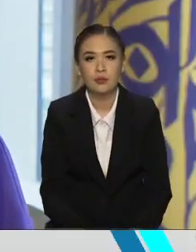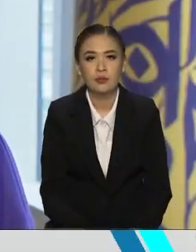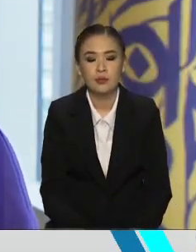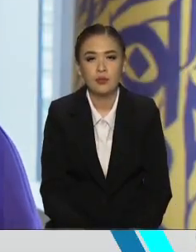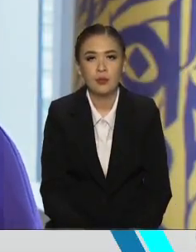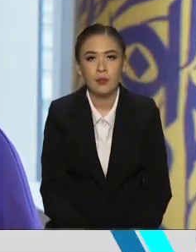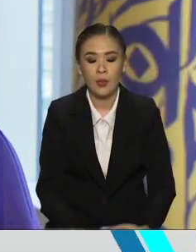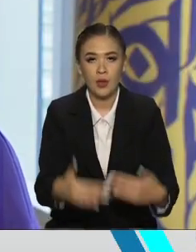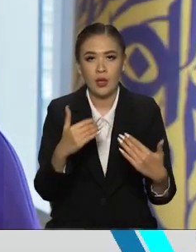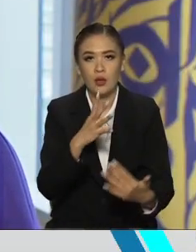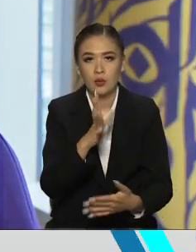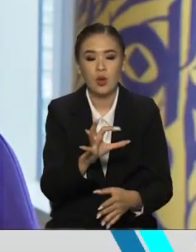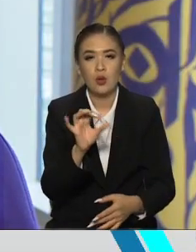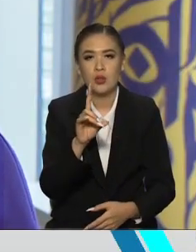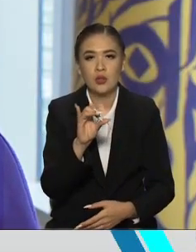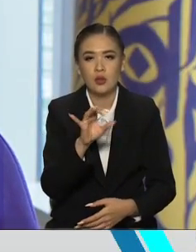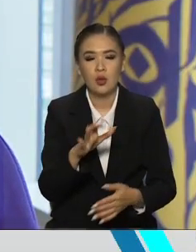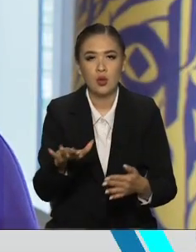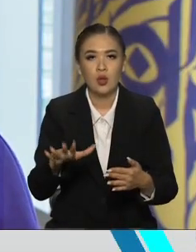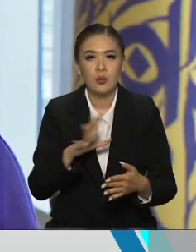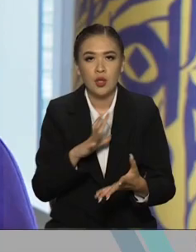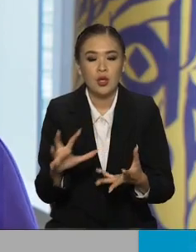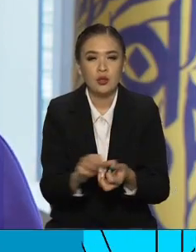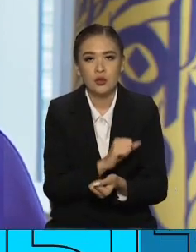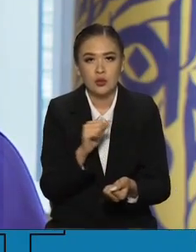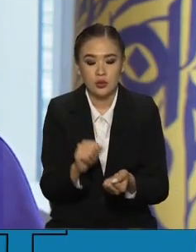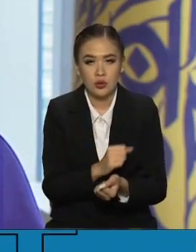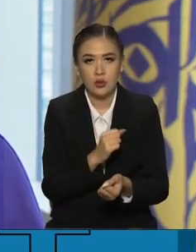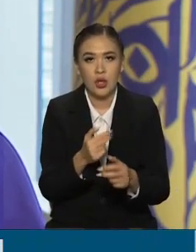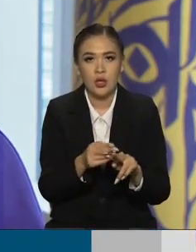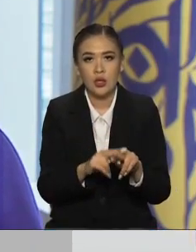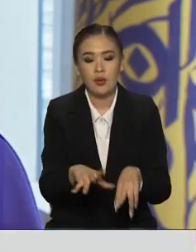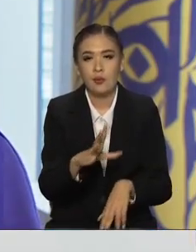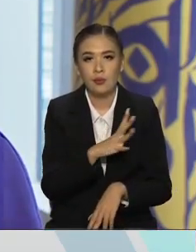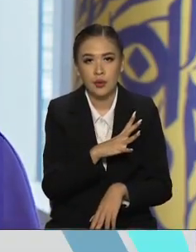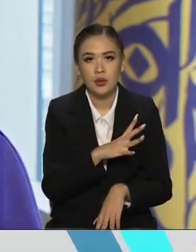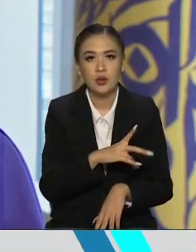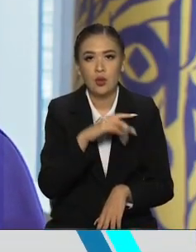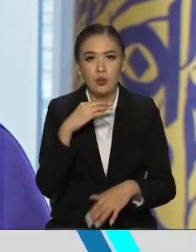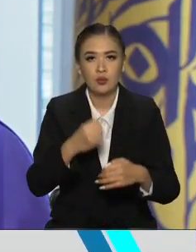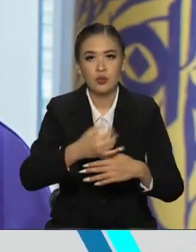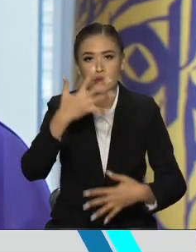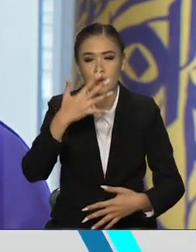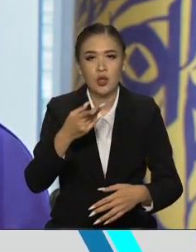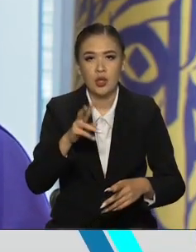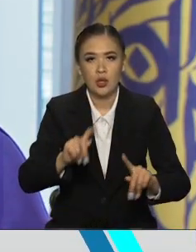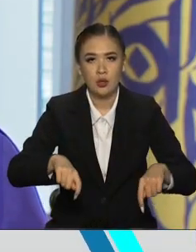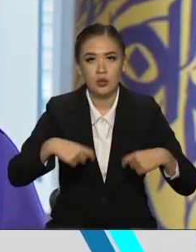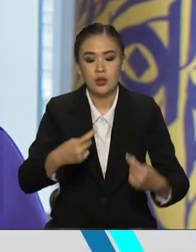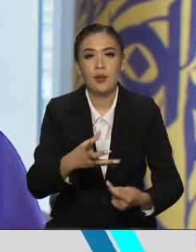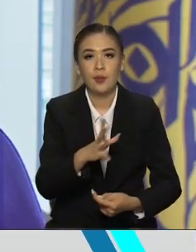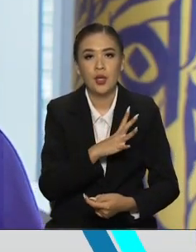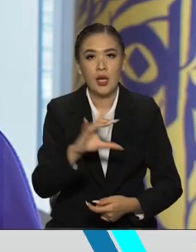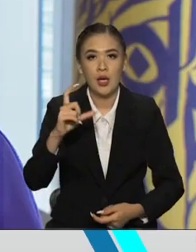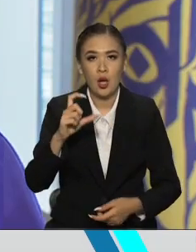На данный момент озеро полностью осушили. Қызыл кітапқа енген қызғылт қоқиқаздар мекендейтін жер көпқабатты үй құрылысына берілді. Тіпті